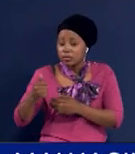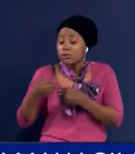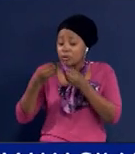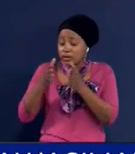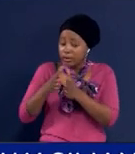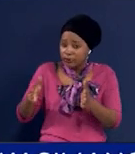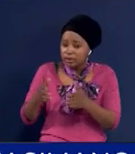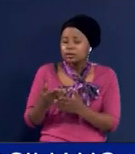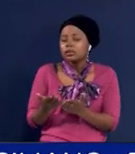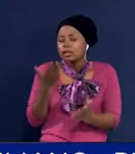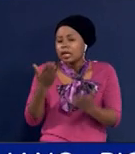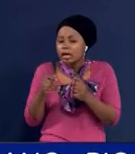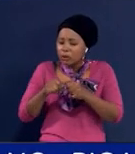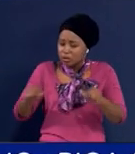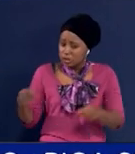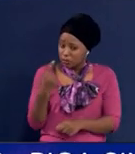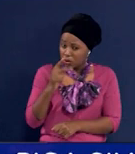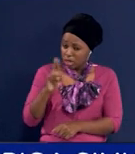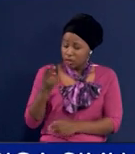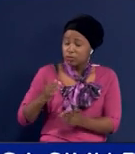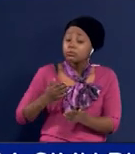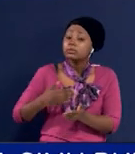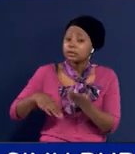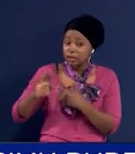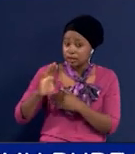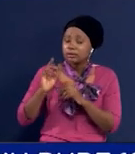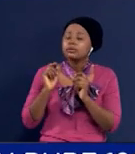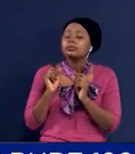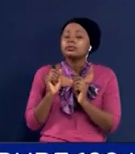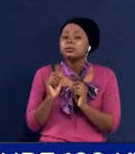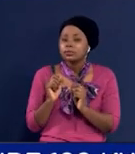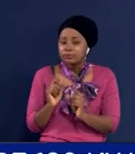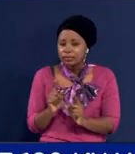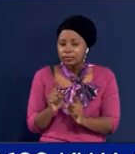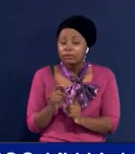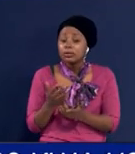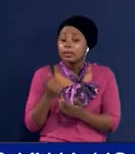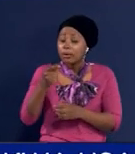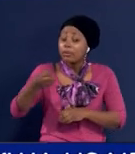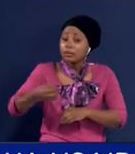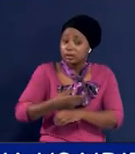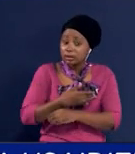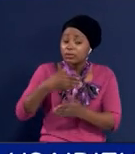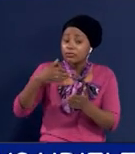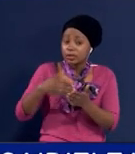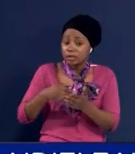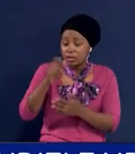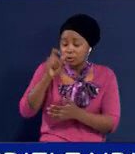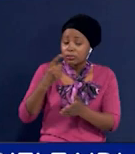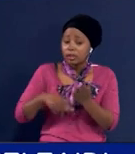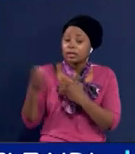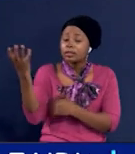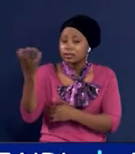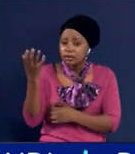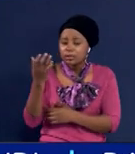angalau umbali wa mita moja au zaidi. Lakini vile vile kwa kuwa maambukizi yamefikia miongoni mwa wanajamii, ni muhimu